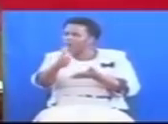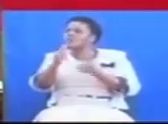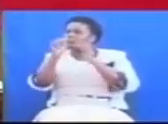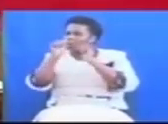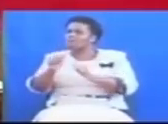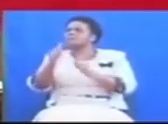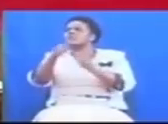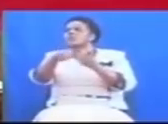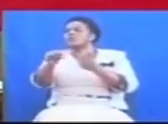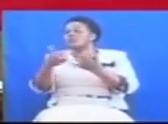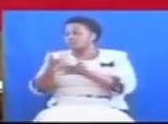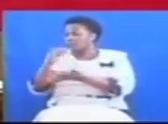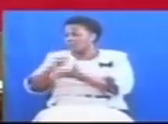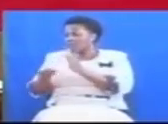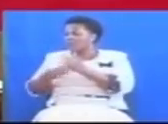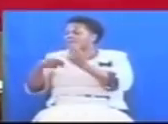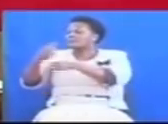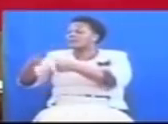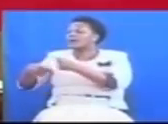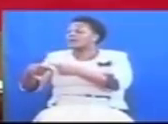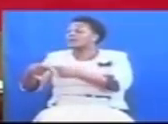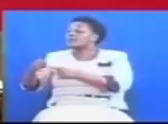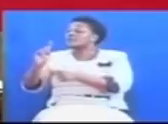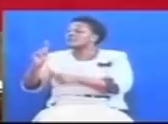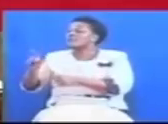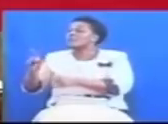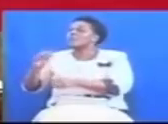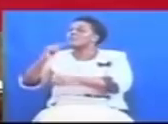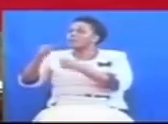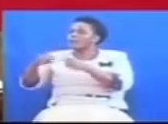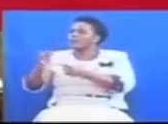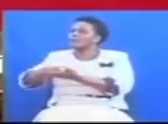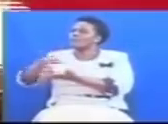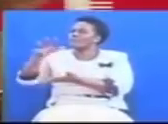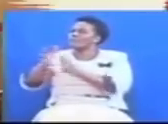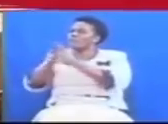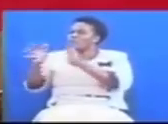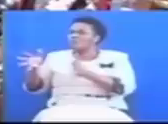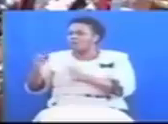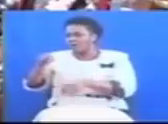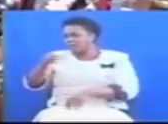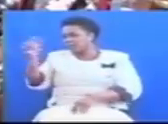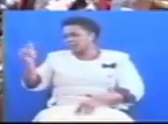sababu mradi ule unaendelea mpaka sasa ambao una manufaa makubwa katika nchi yetu. Asante sana mheshimiwa naibu spika.